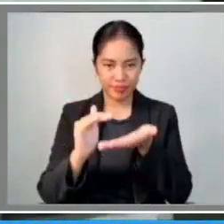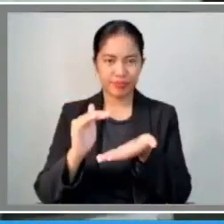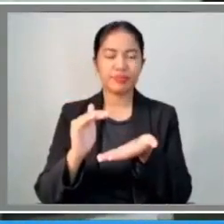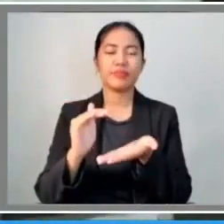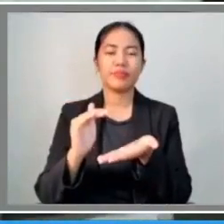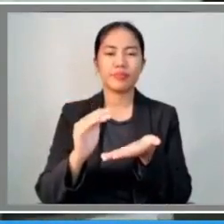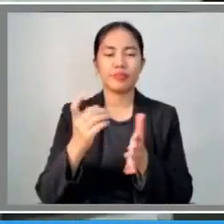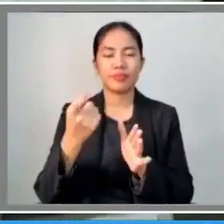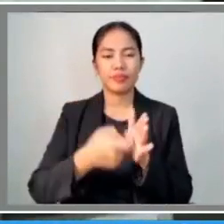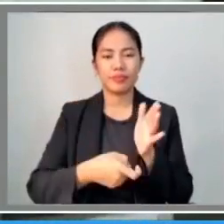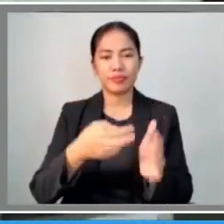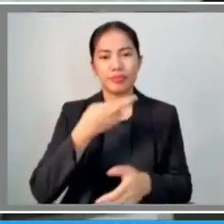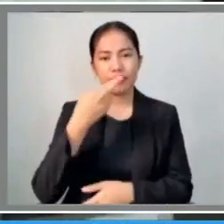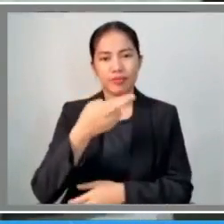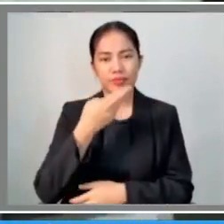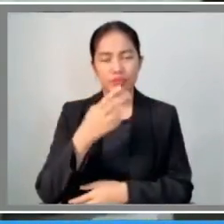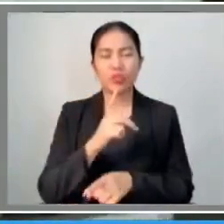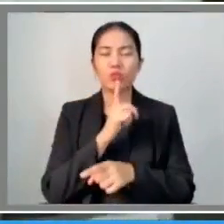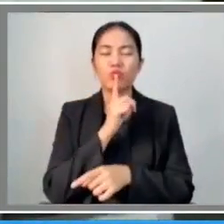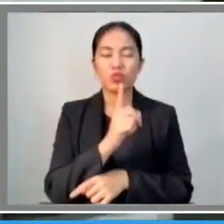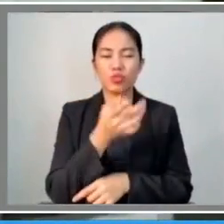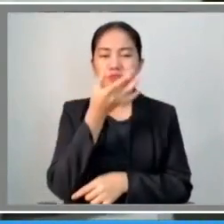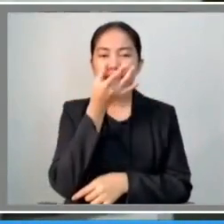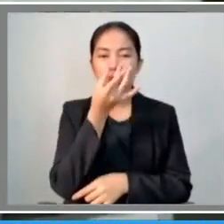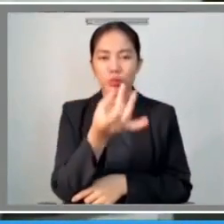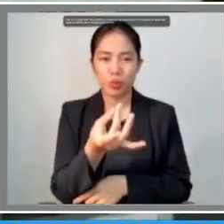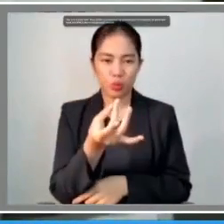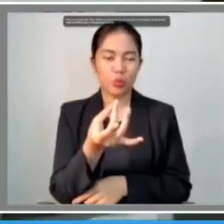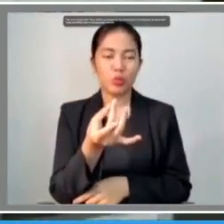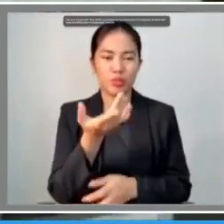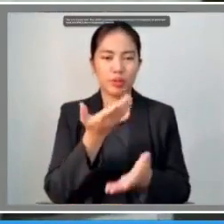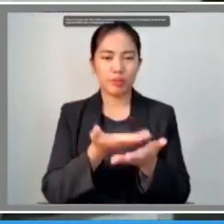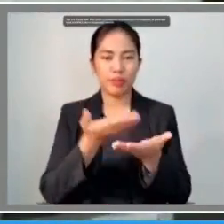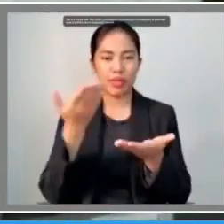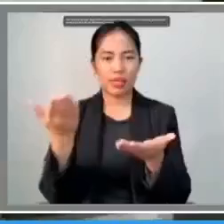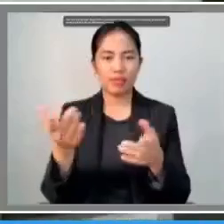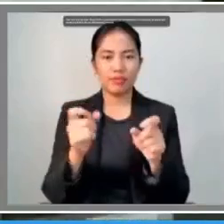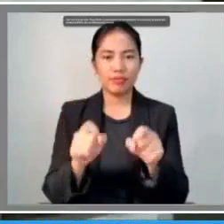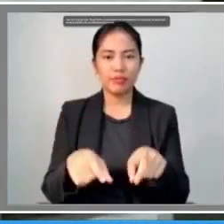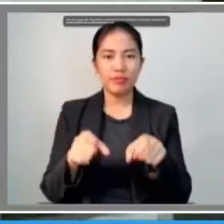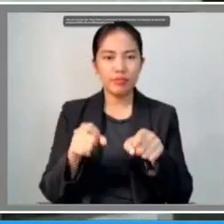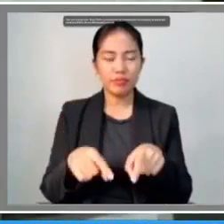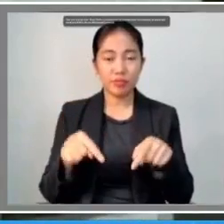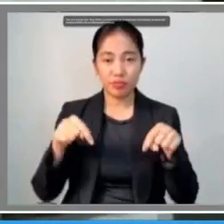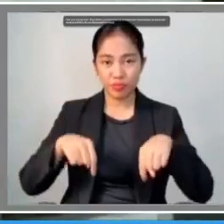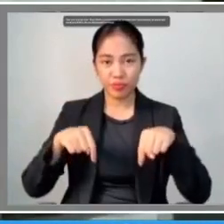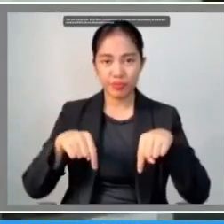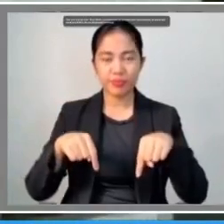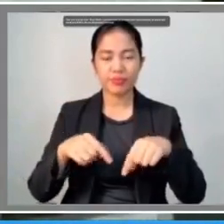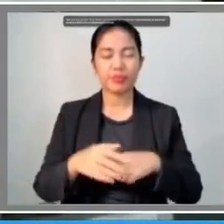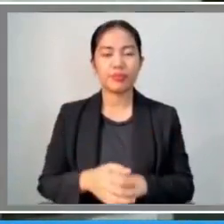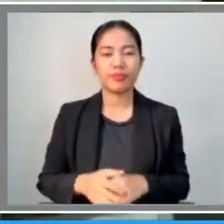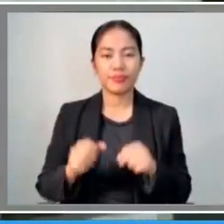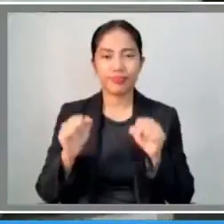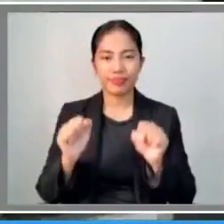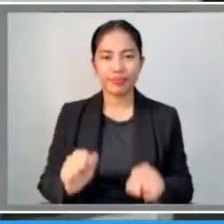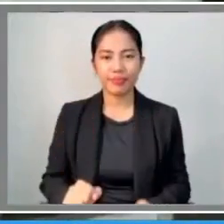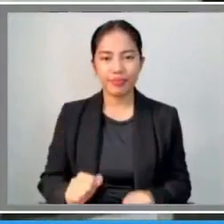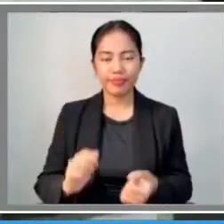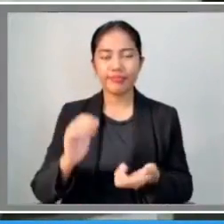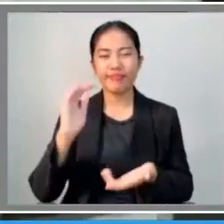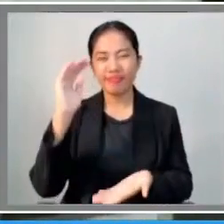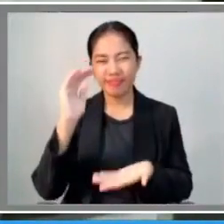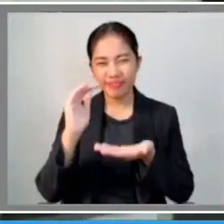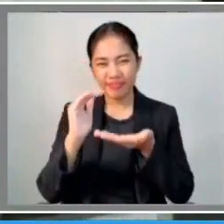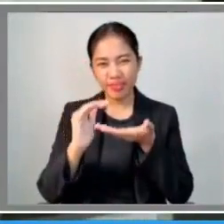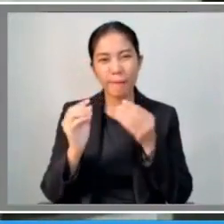nako, matumal raw talaga itong bentahan ng mga tendera. Kung maari nga daw, sana mas babaan pa itong presyo nang sa ganun nga